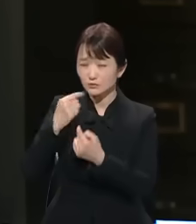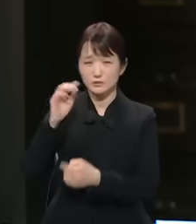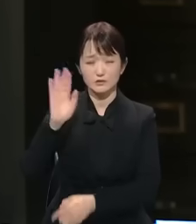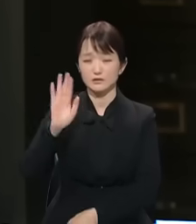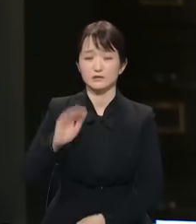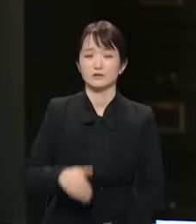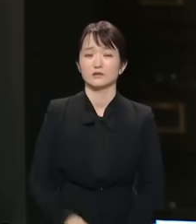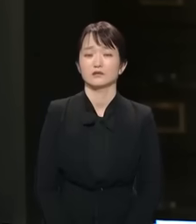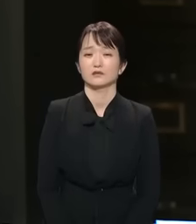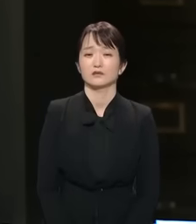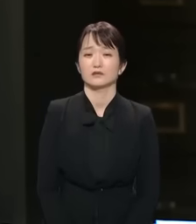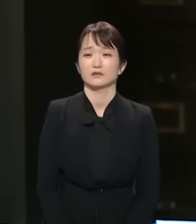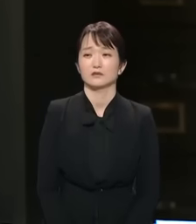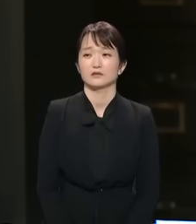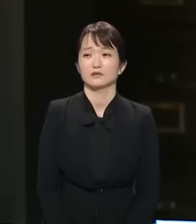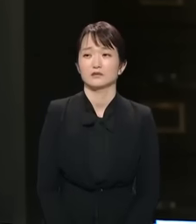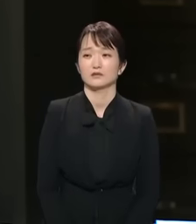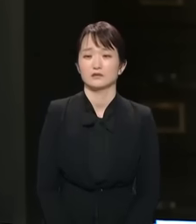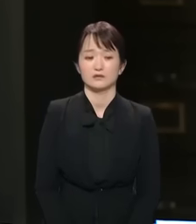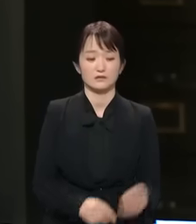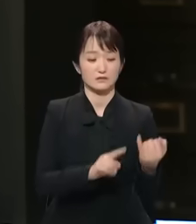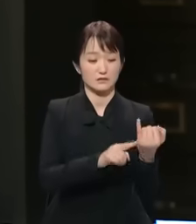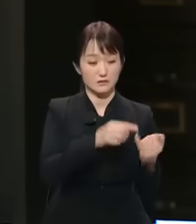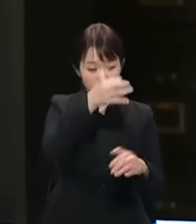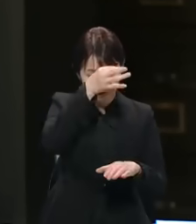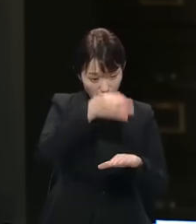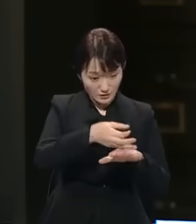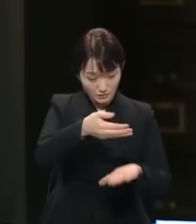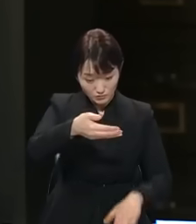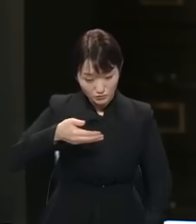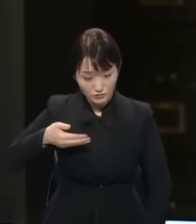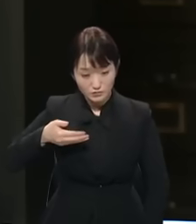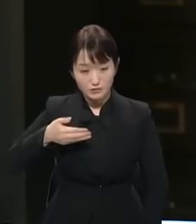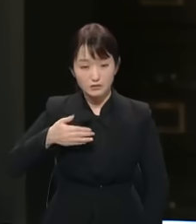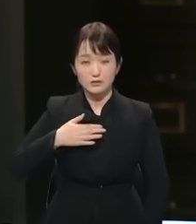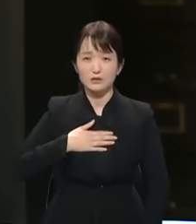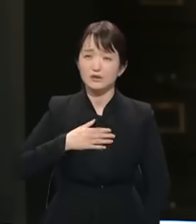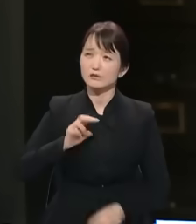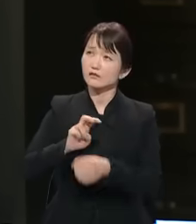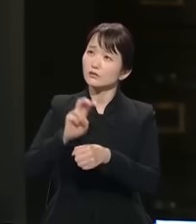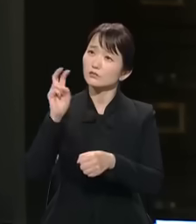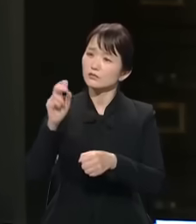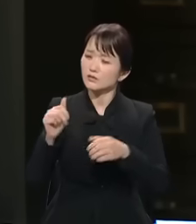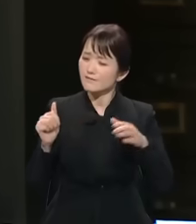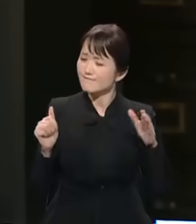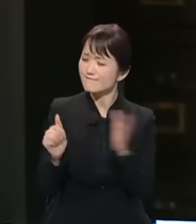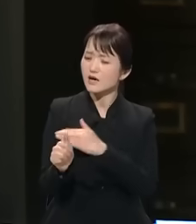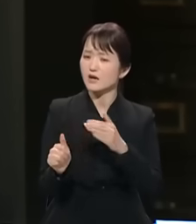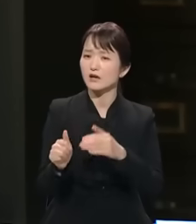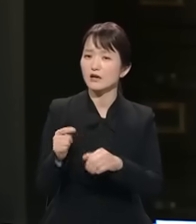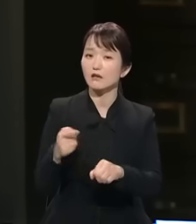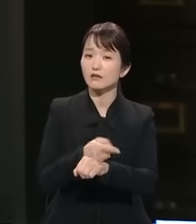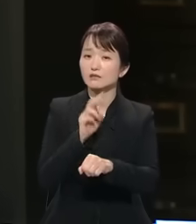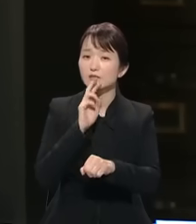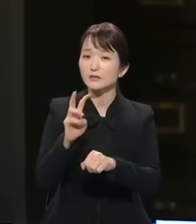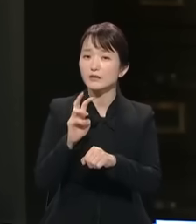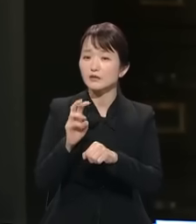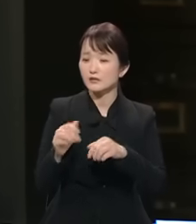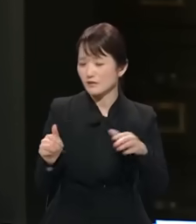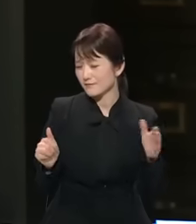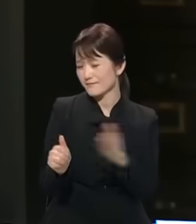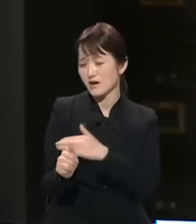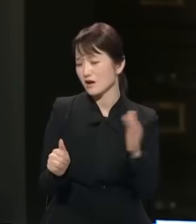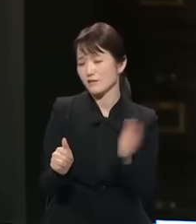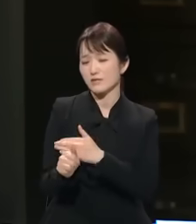아니고 당사자의 사과 그리고 왜 그렇게 나를 한 시간 반 동안